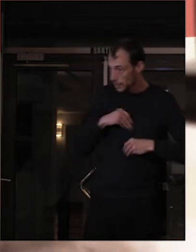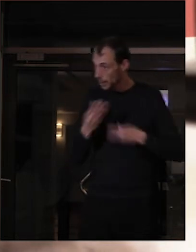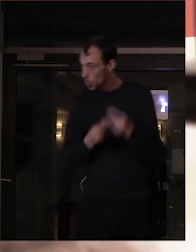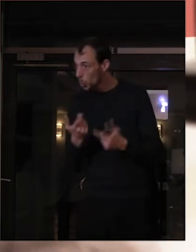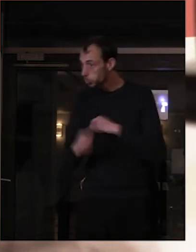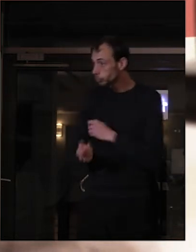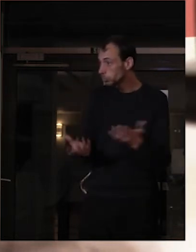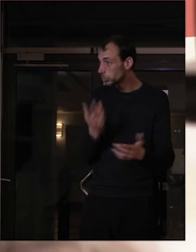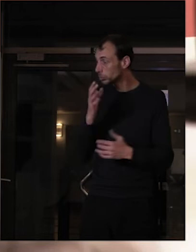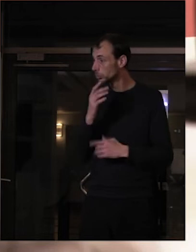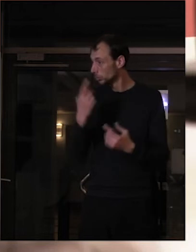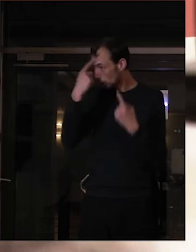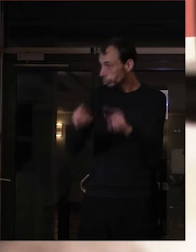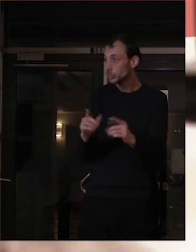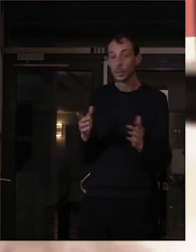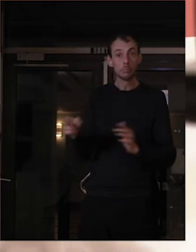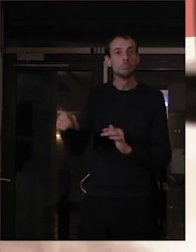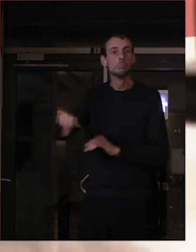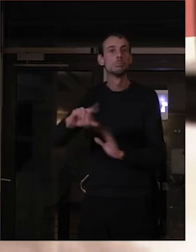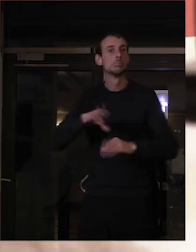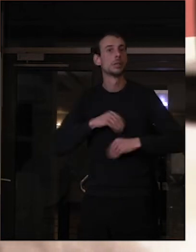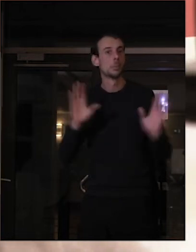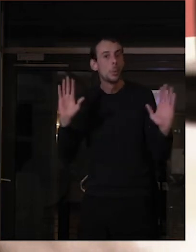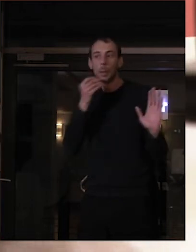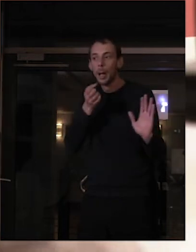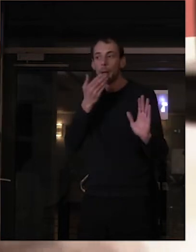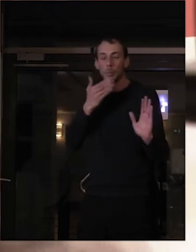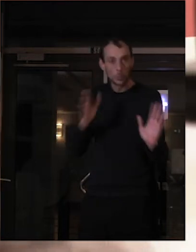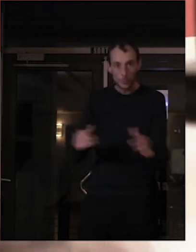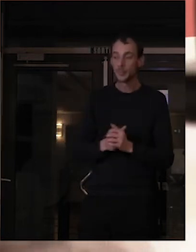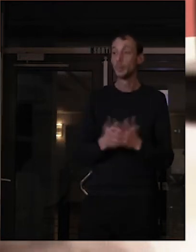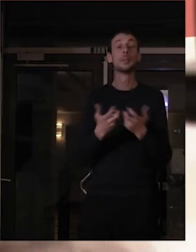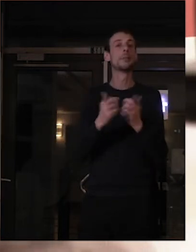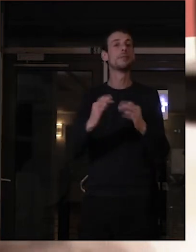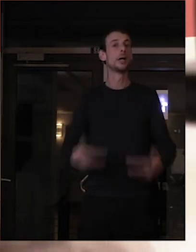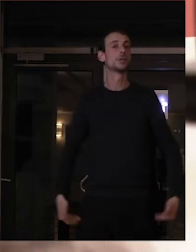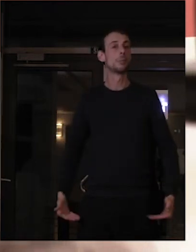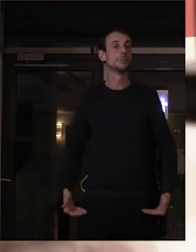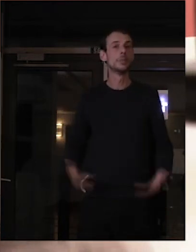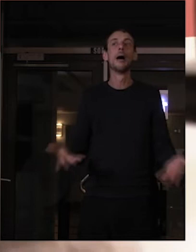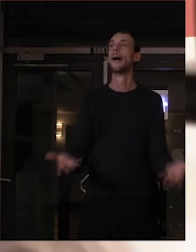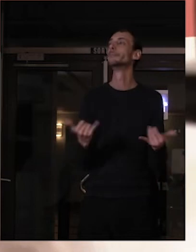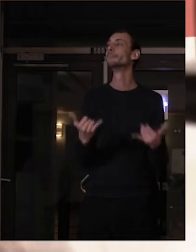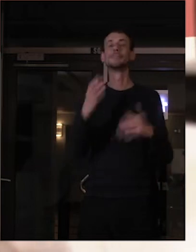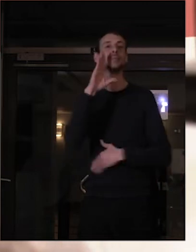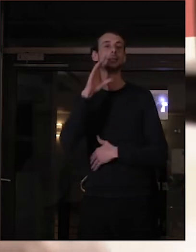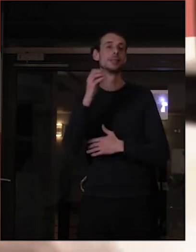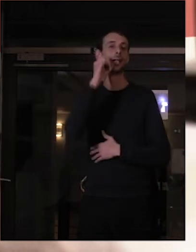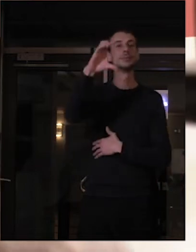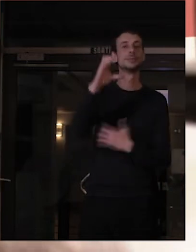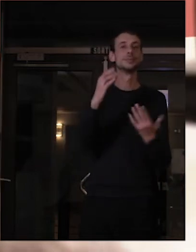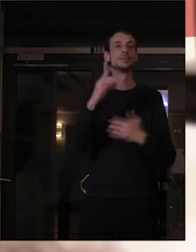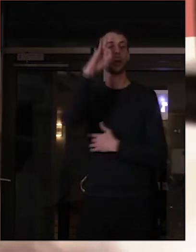sur cet aspect-là, où je garde le short, on a, on est dans les salons d'honneur de Chavandelmas où joue l'UBB. On